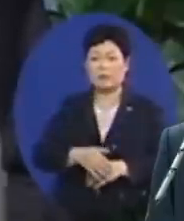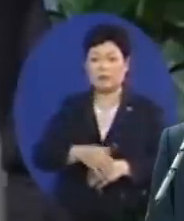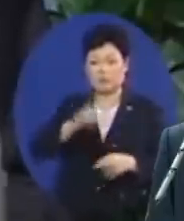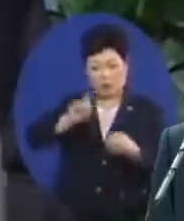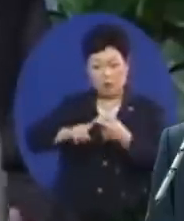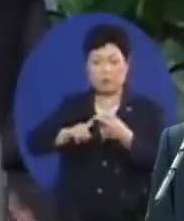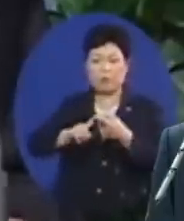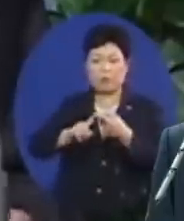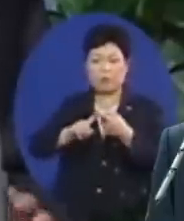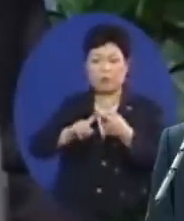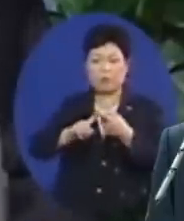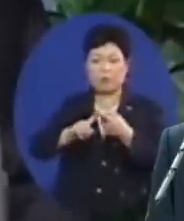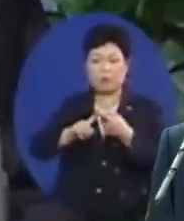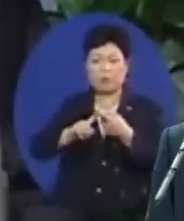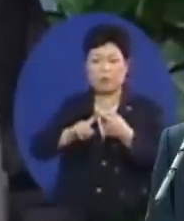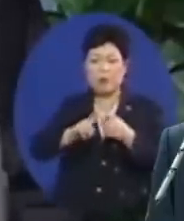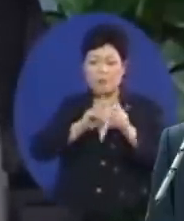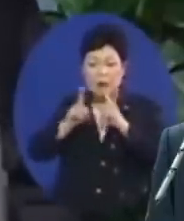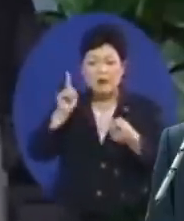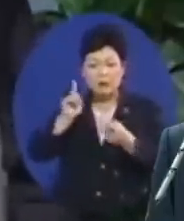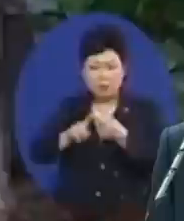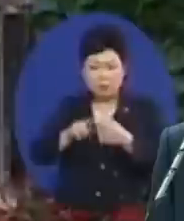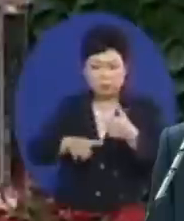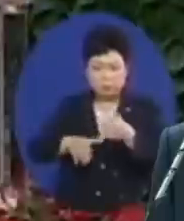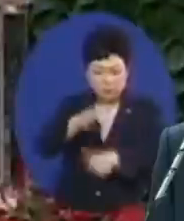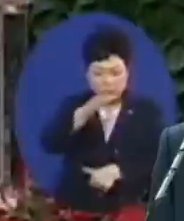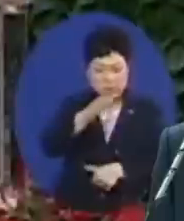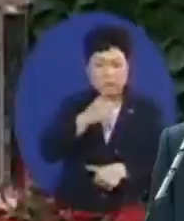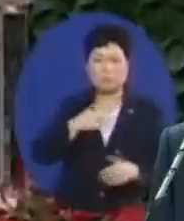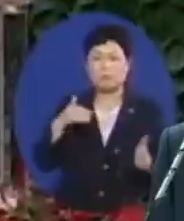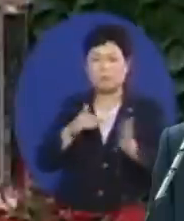그대로 나는 따라서 했다는 것입니다.